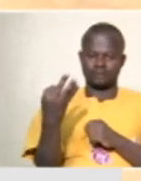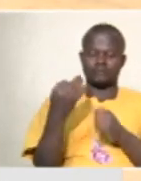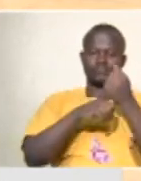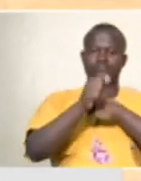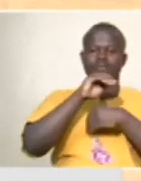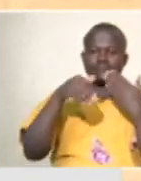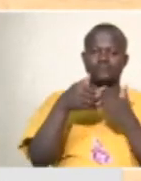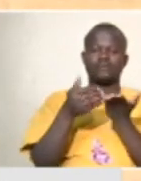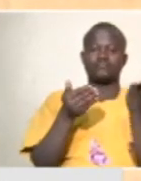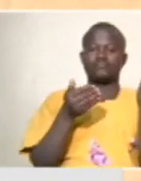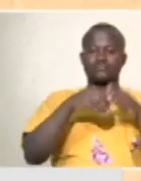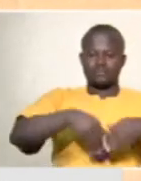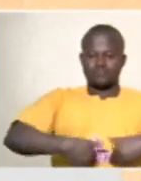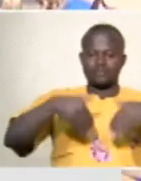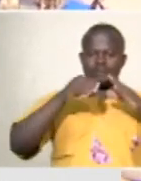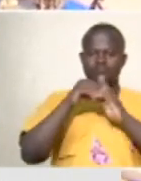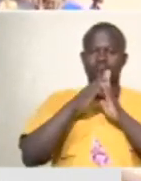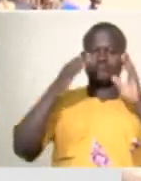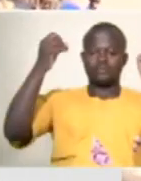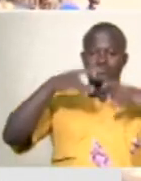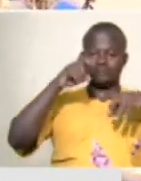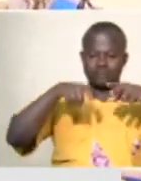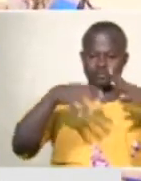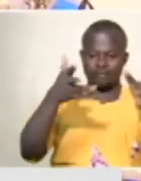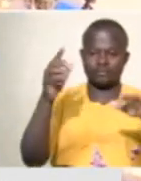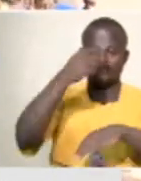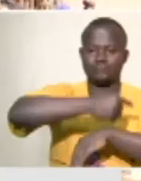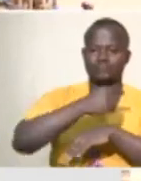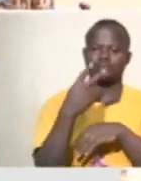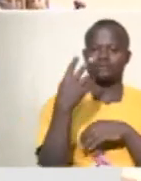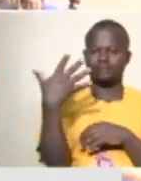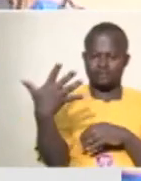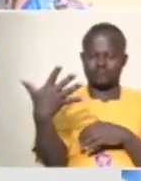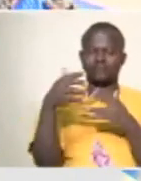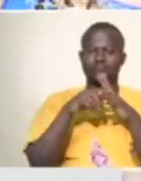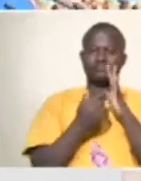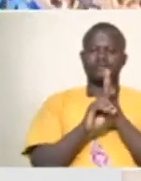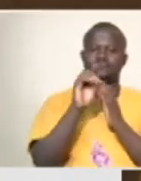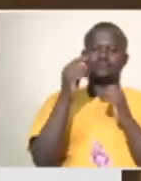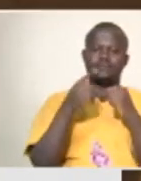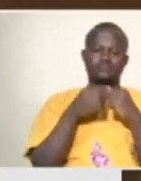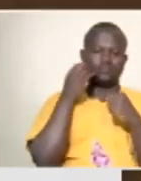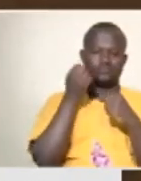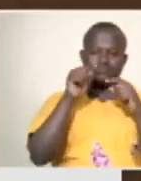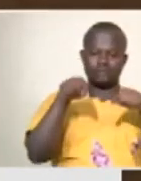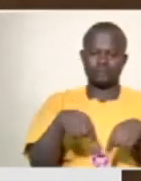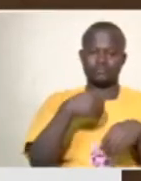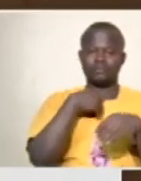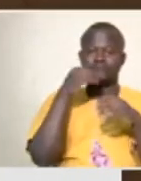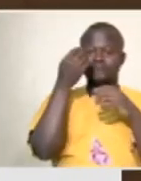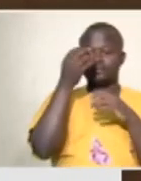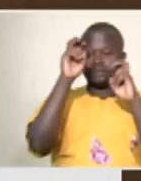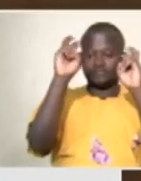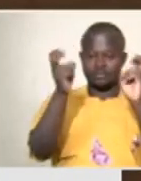ibikorwa by'isangano ry'urubyiruko mu mujyi wa Kigali bigomba kumara iminsi 25 byatangijwe tariki ya 6 z'ukwezi bifite